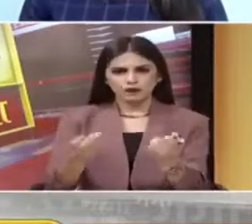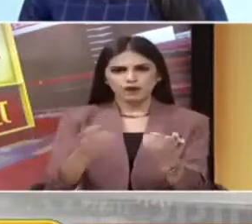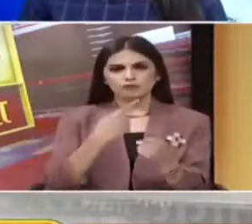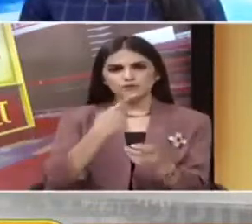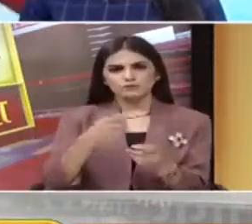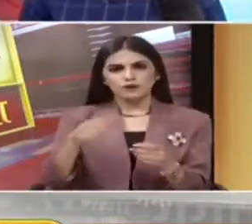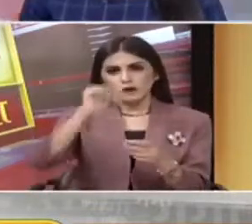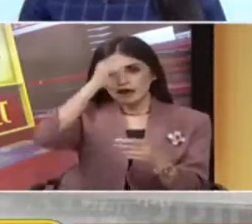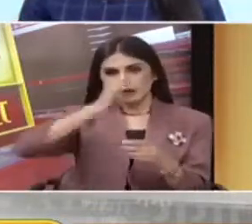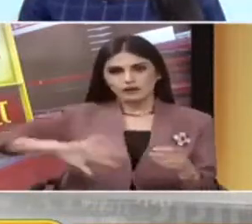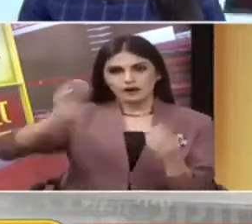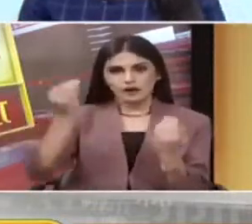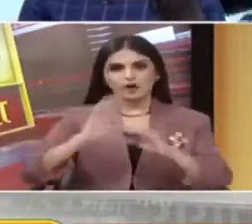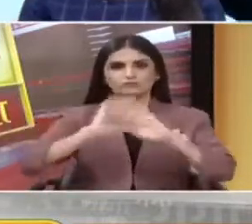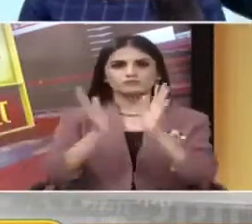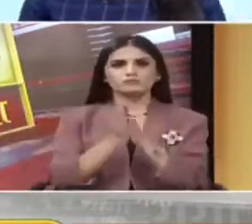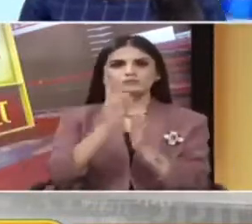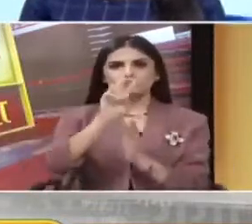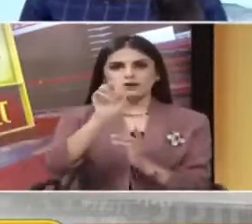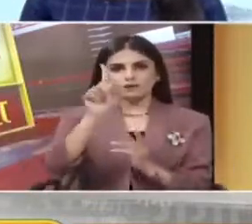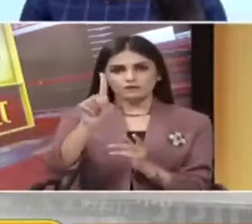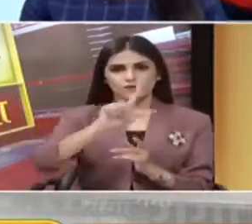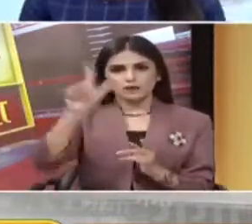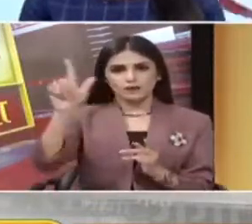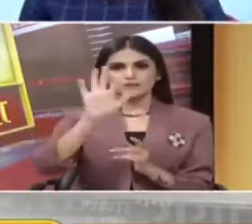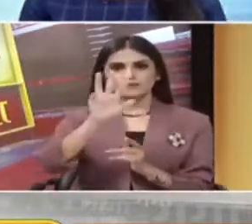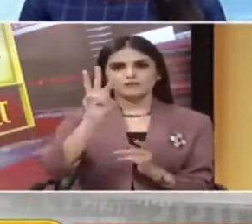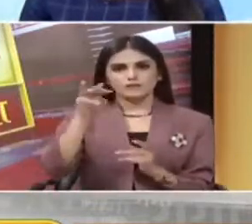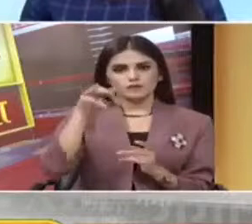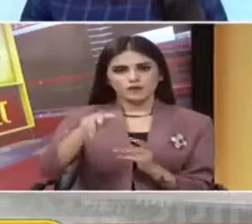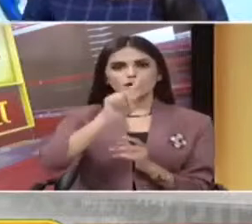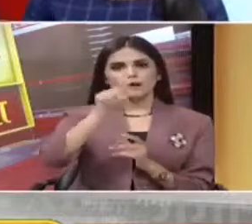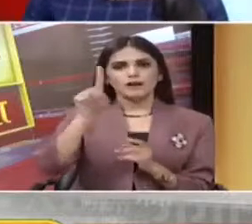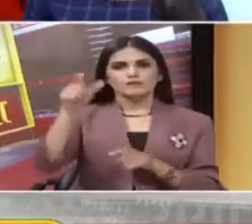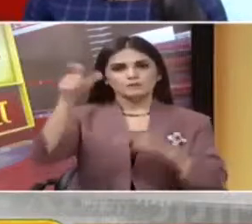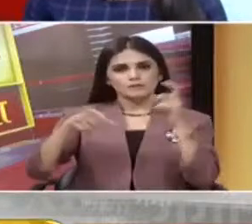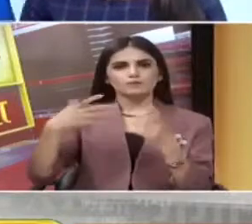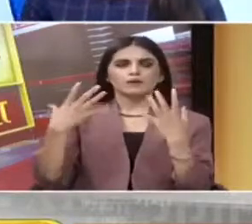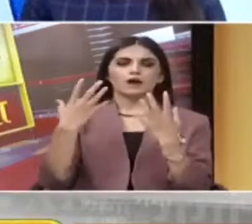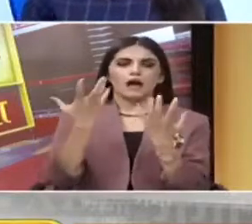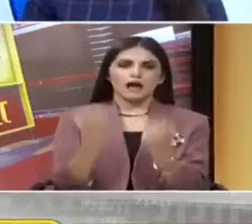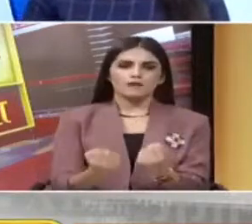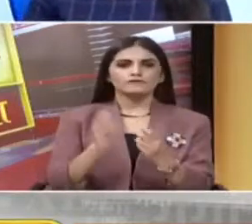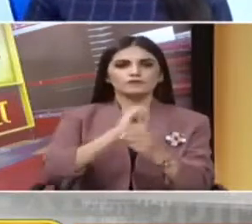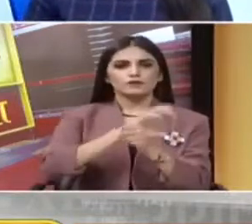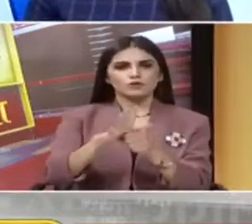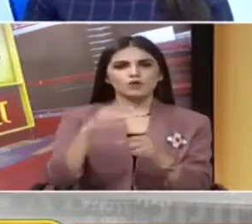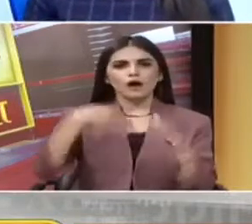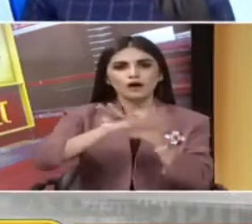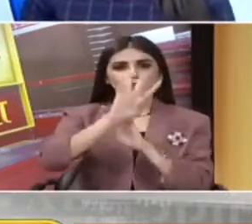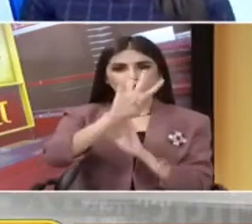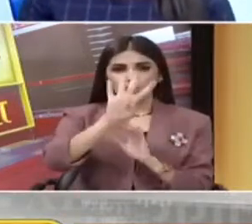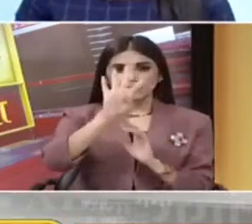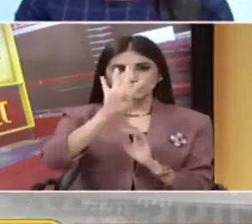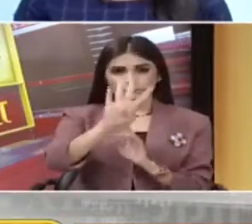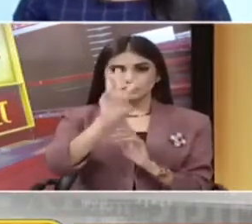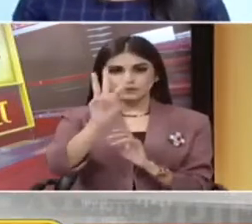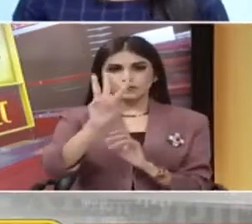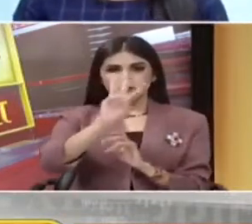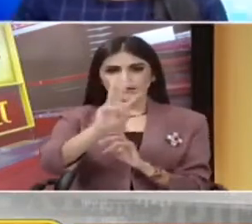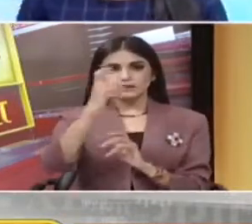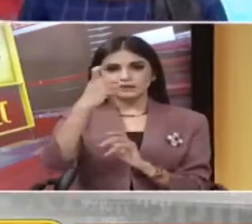के मुताबिक देश में अब तक 21 53 हजार ग्यारह लोग करुणा से संक्रमित हो चुके हैं इनमें से 43 हजार